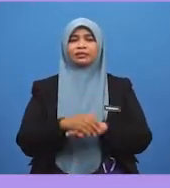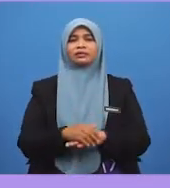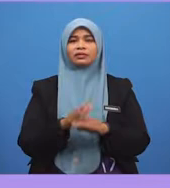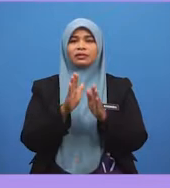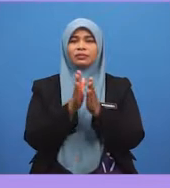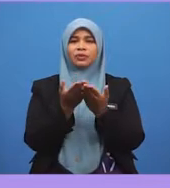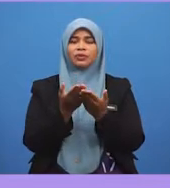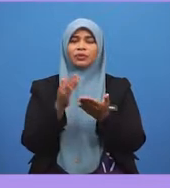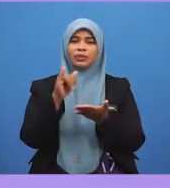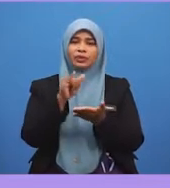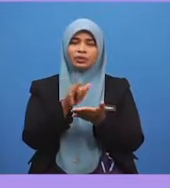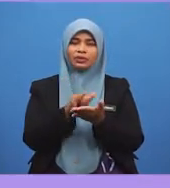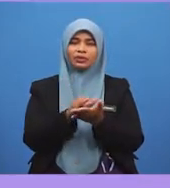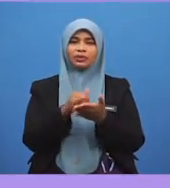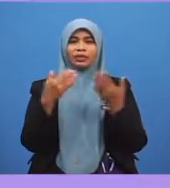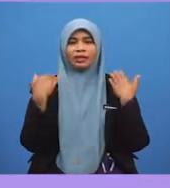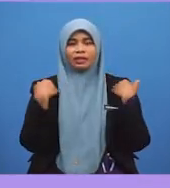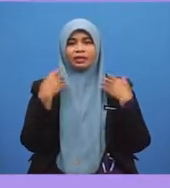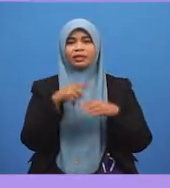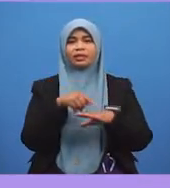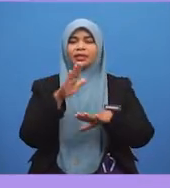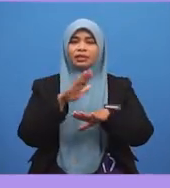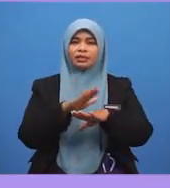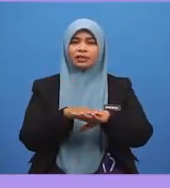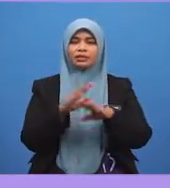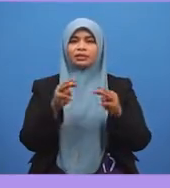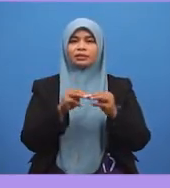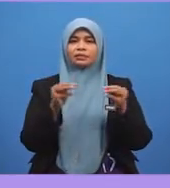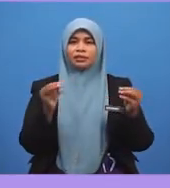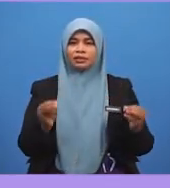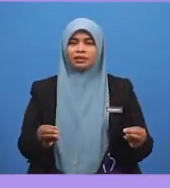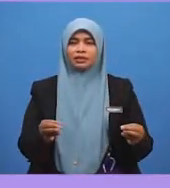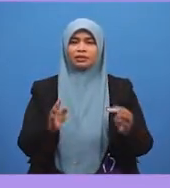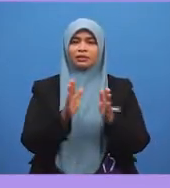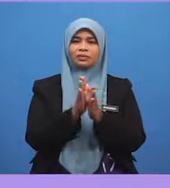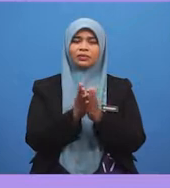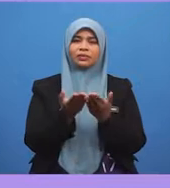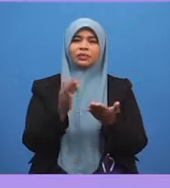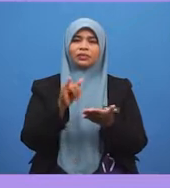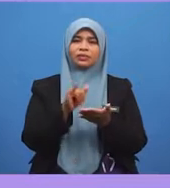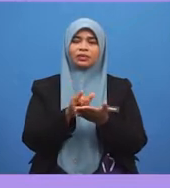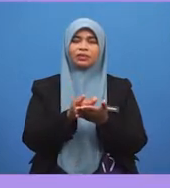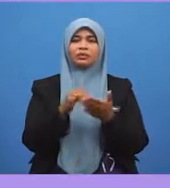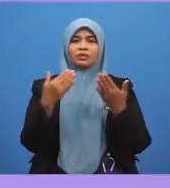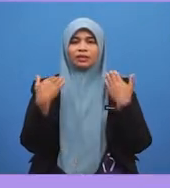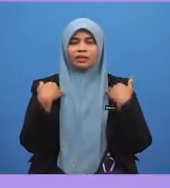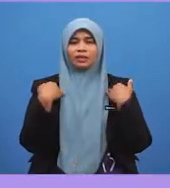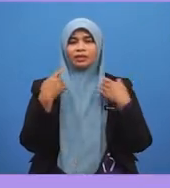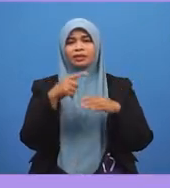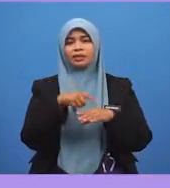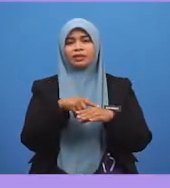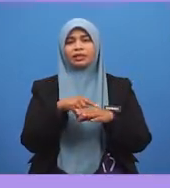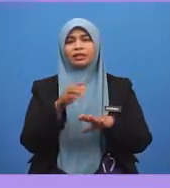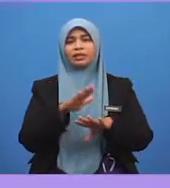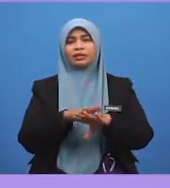Buku itu berada di atas meja. Buku itu berada di